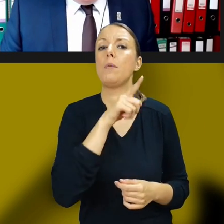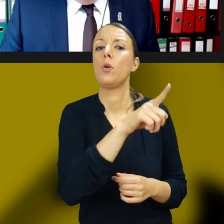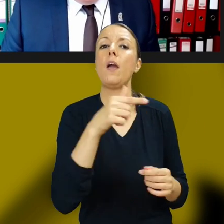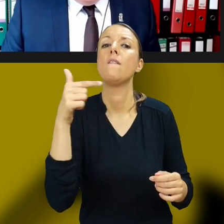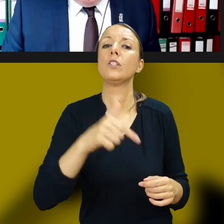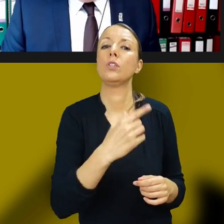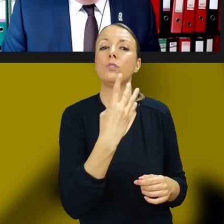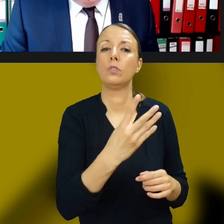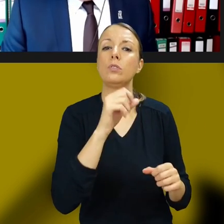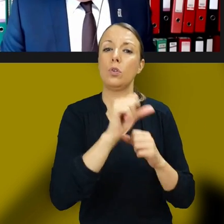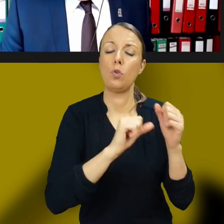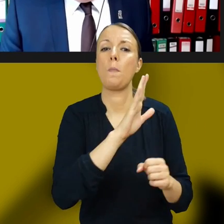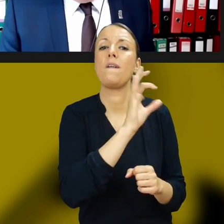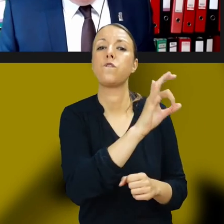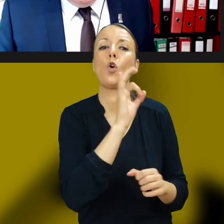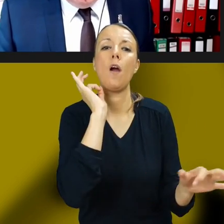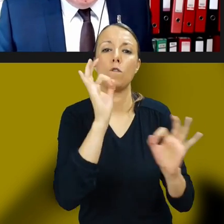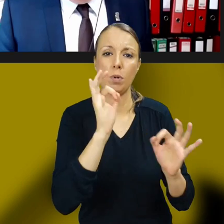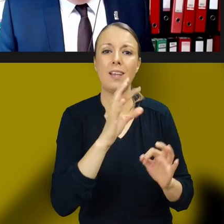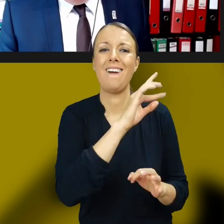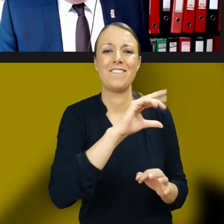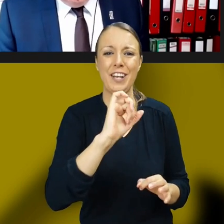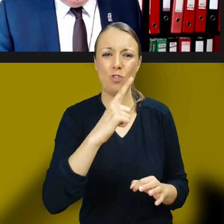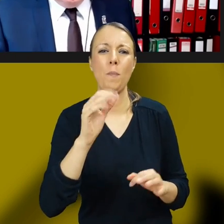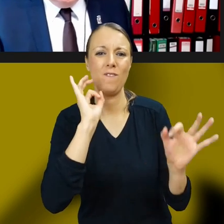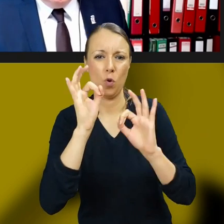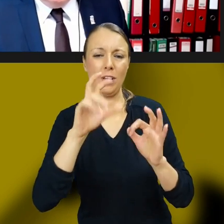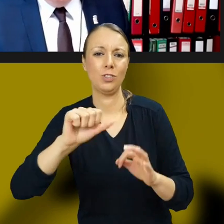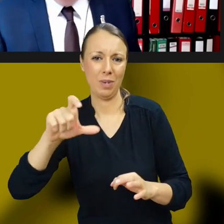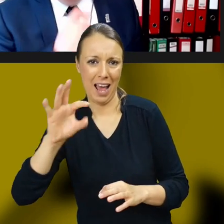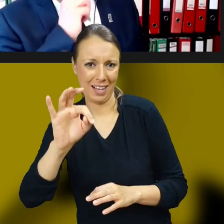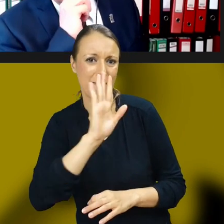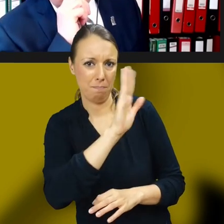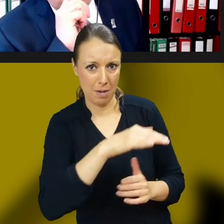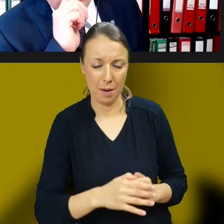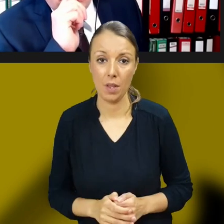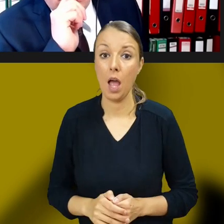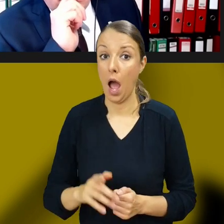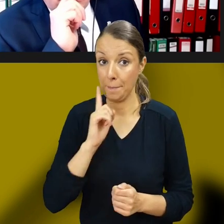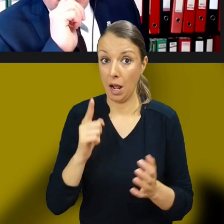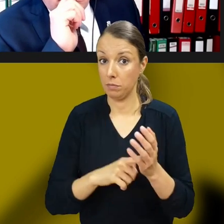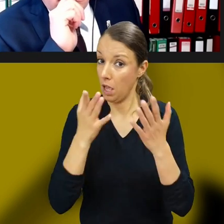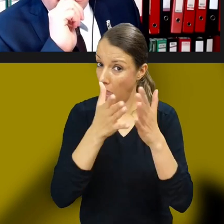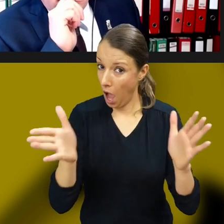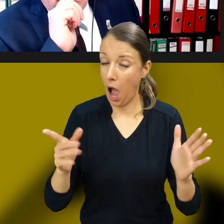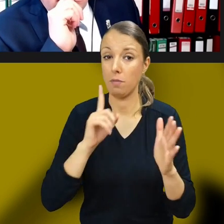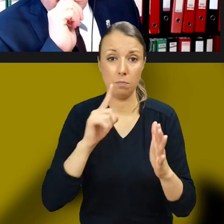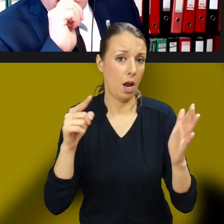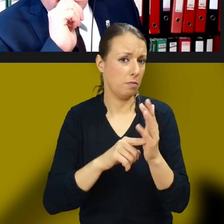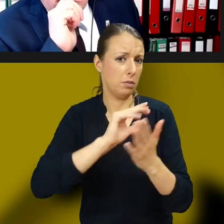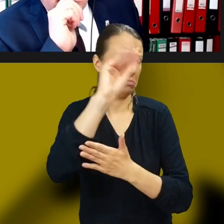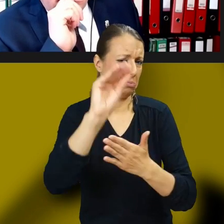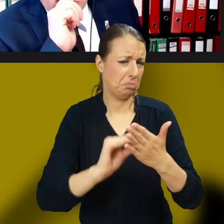ustawę Freedom of Information Act, obszerna, bardzo kazuistyczna. Jak na państwo common law, to jest tu wielka wiara